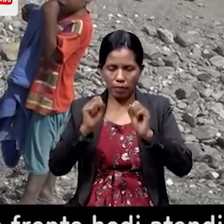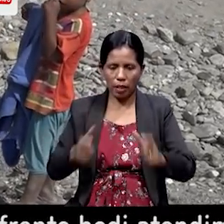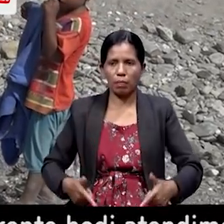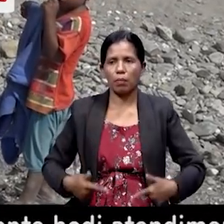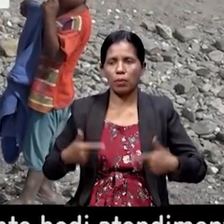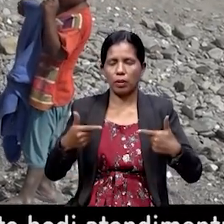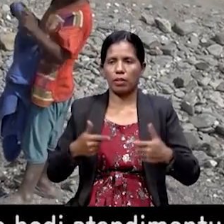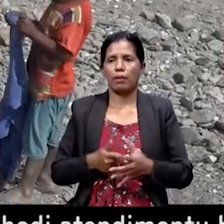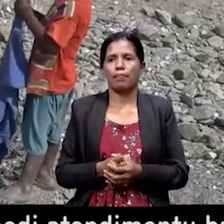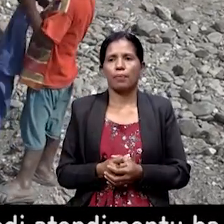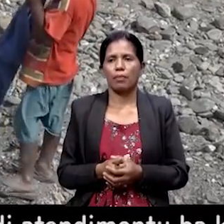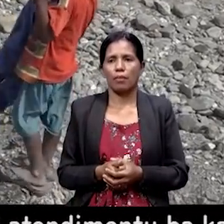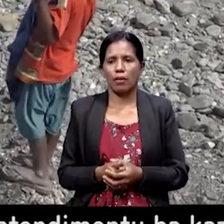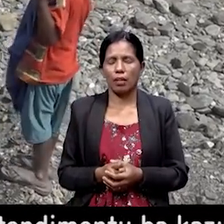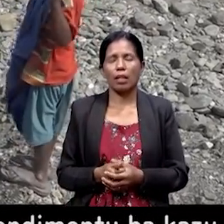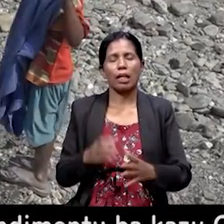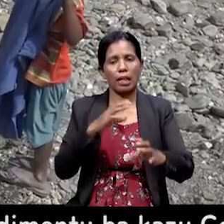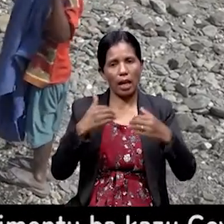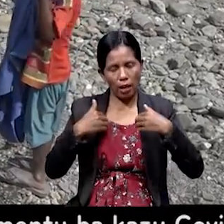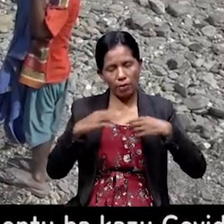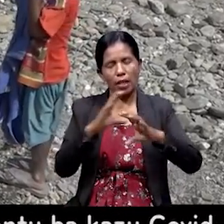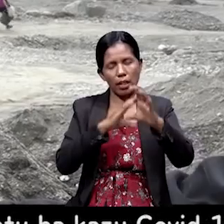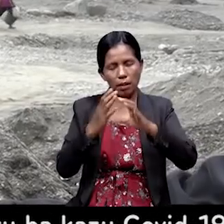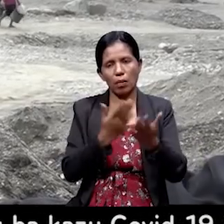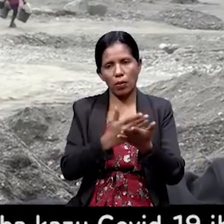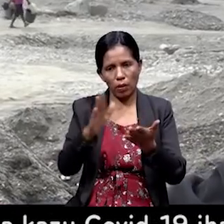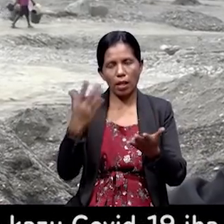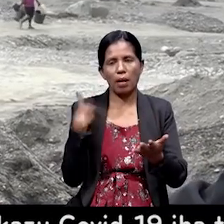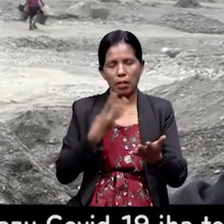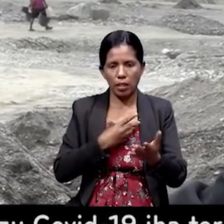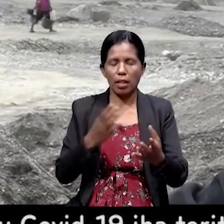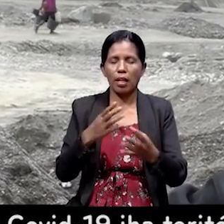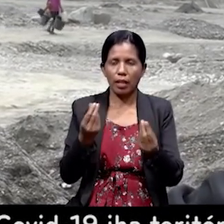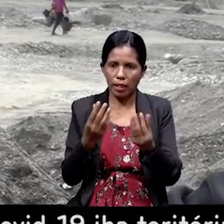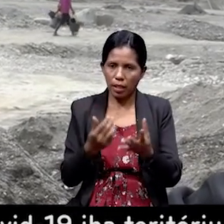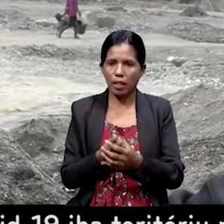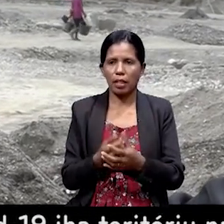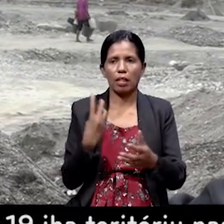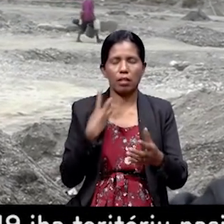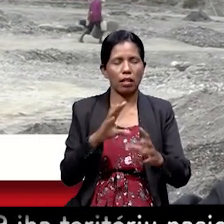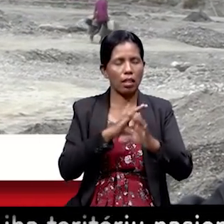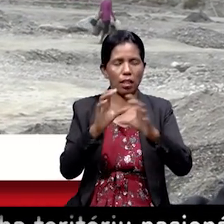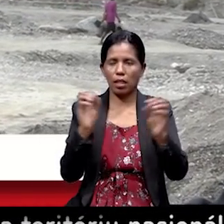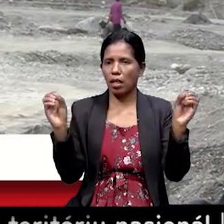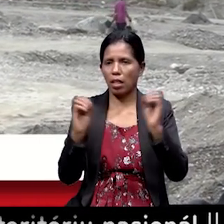ne ami kolonidik fos haham bami. Kereta la tama ne ami araska.